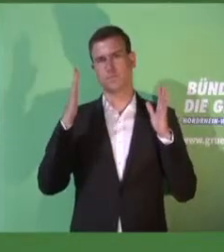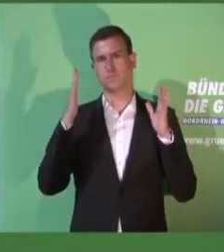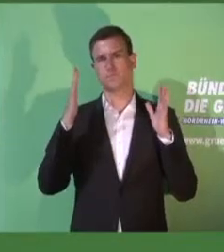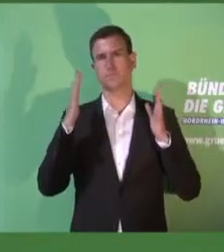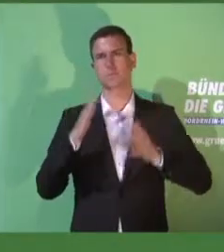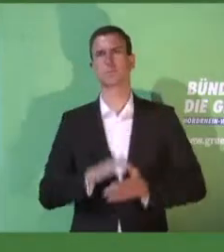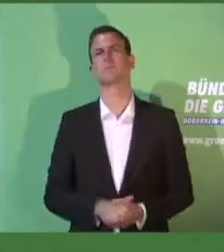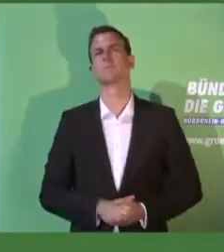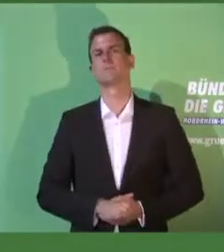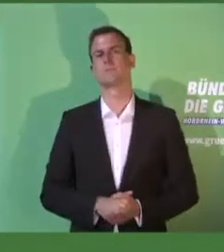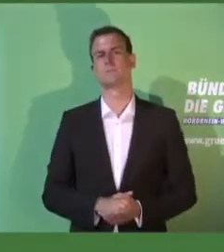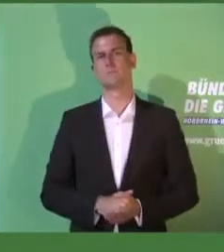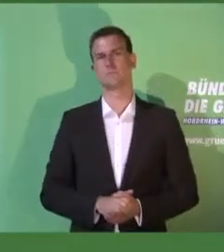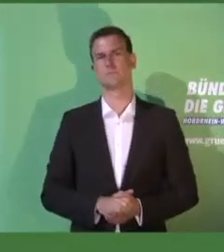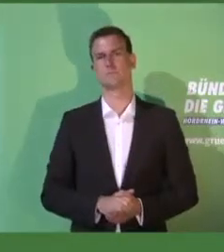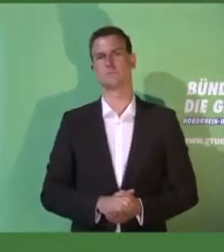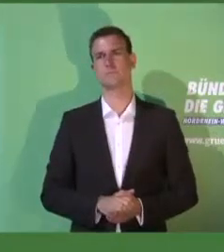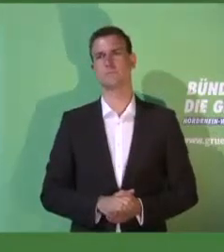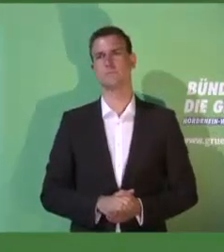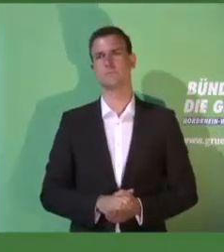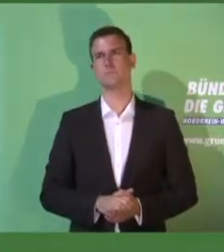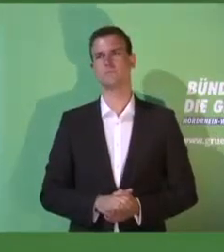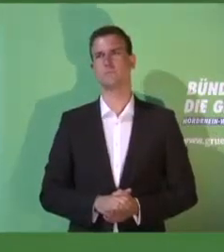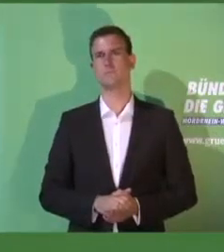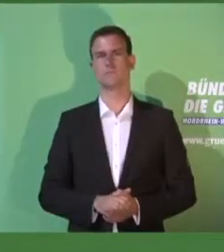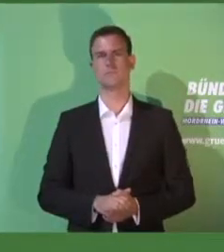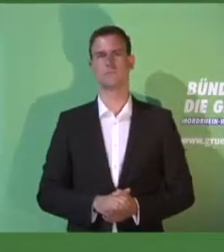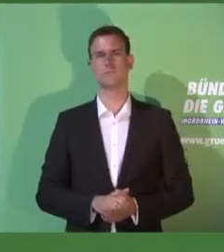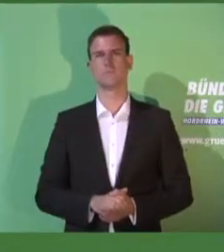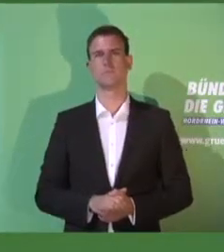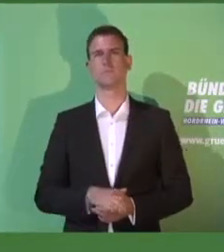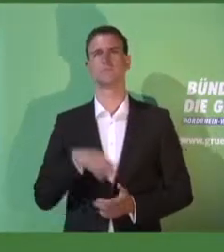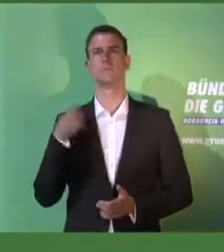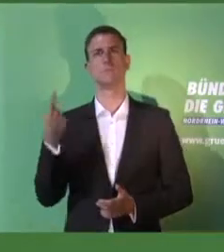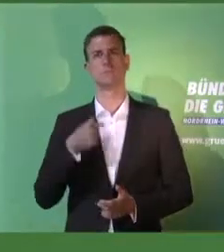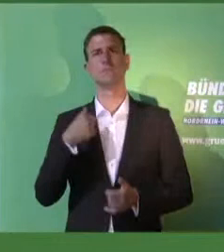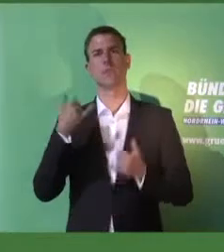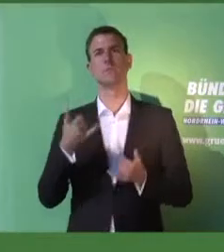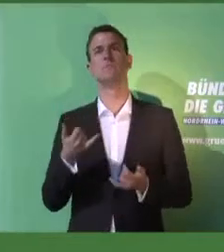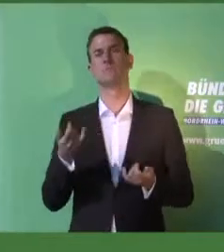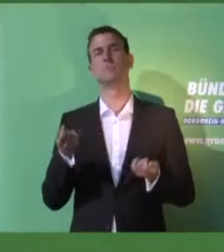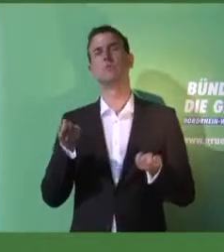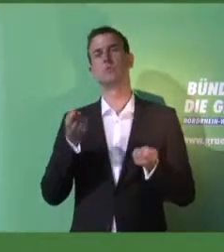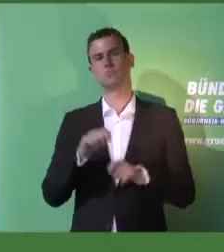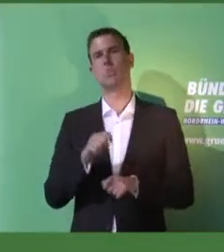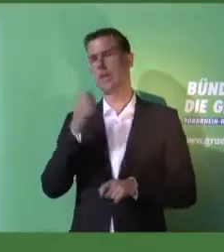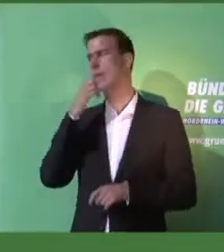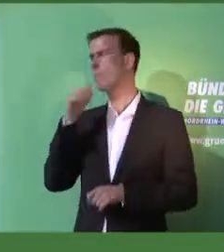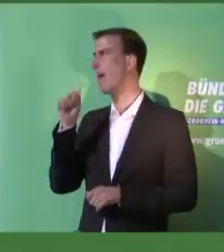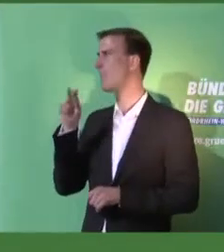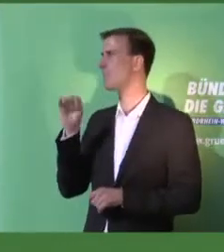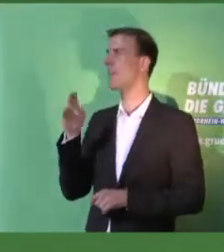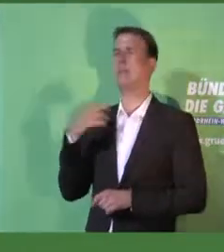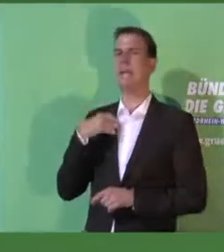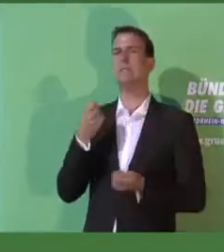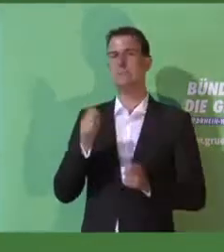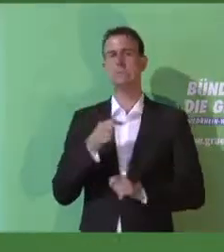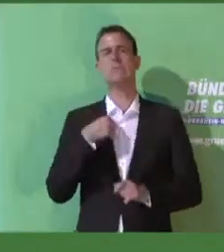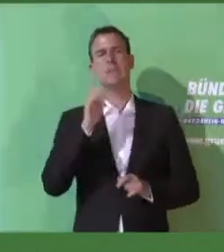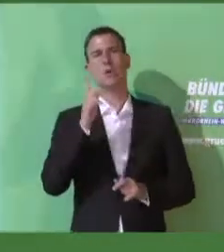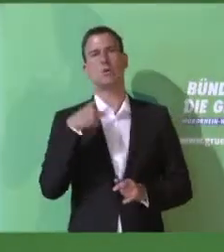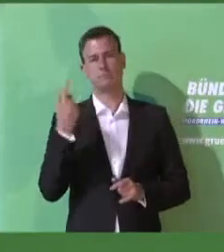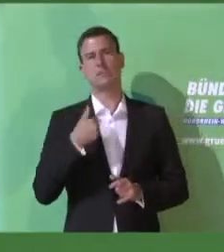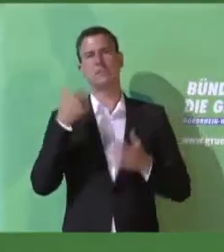Wir treten an. Mein Wecker hat schon geklingelt, ne? Wir treten an, zum Schluss, lieber André, wir treten an gegen